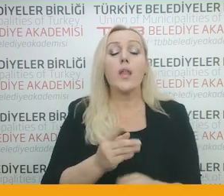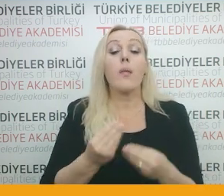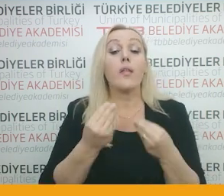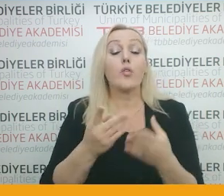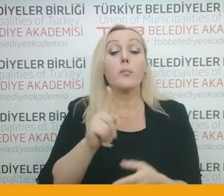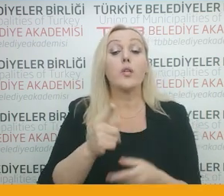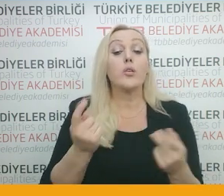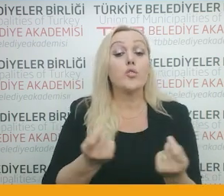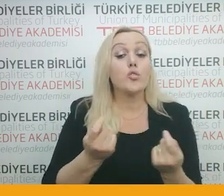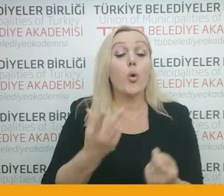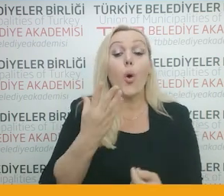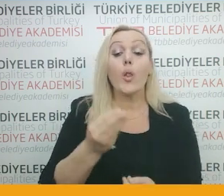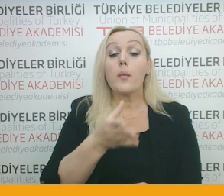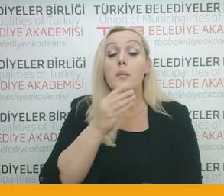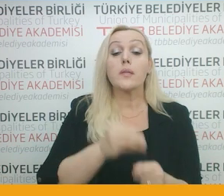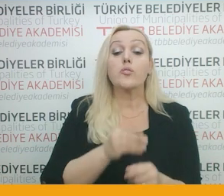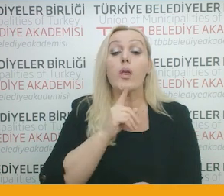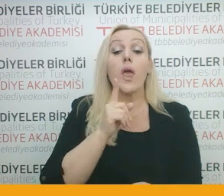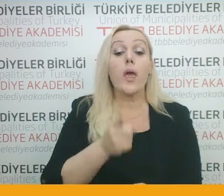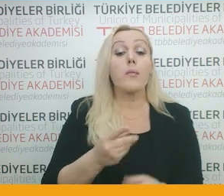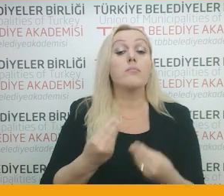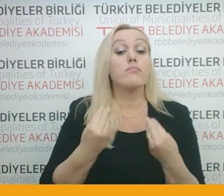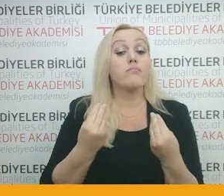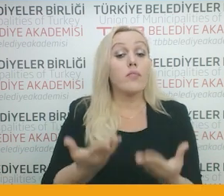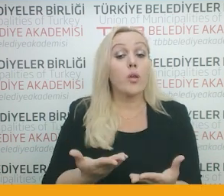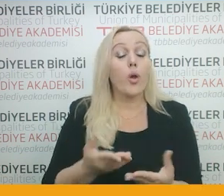işlemin gerçekleşmesi için talimatlandırıyor bunu.